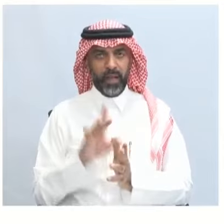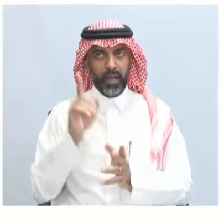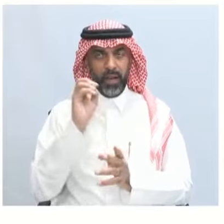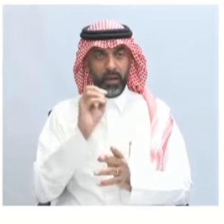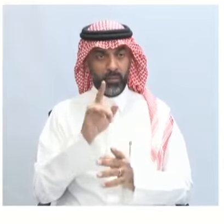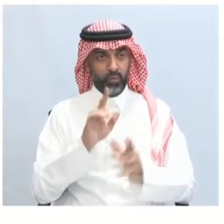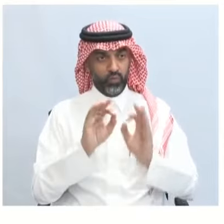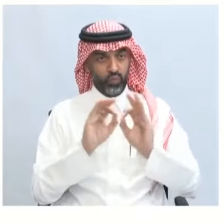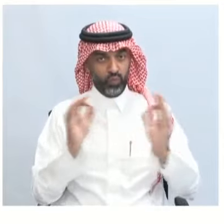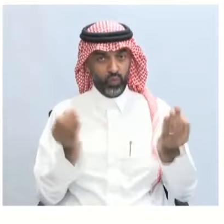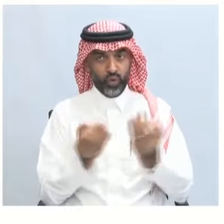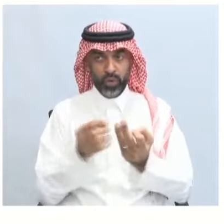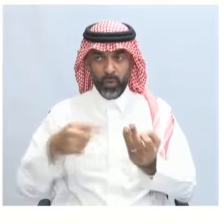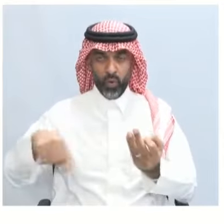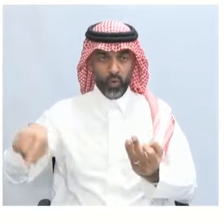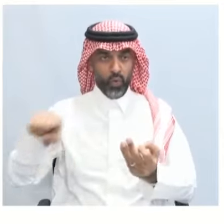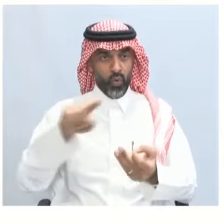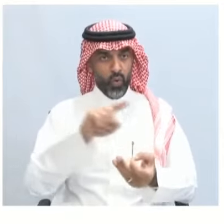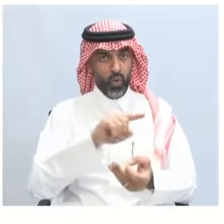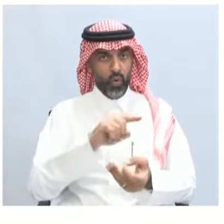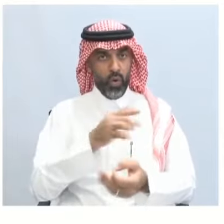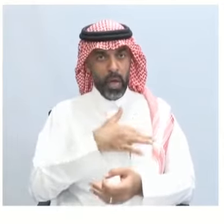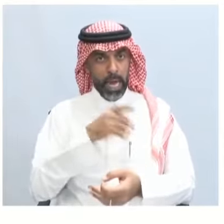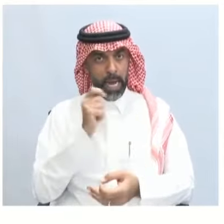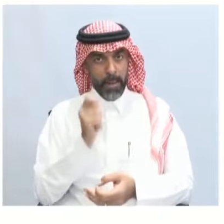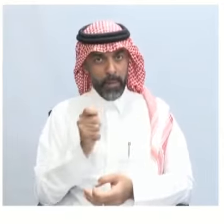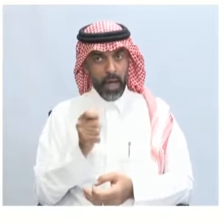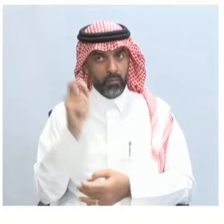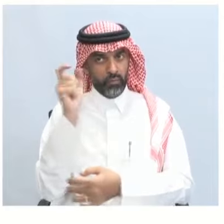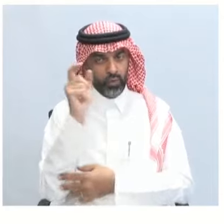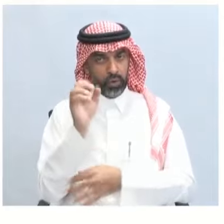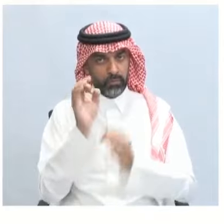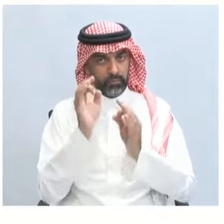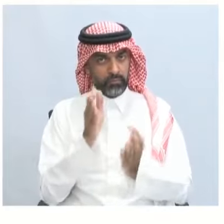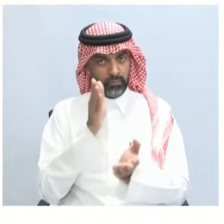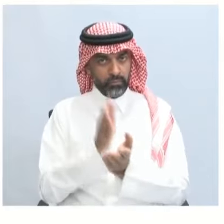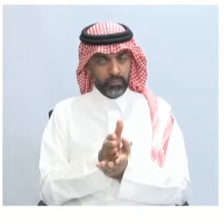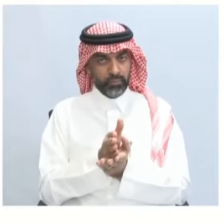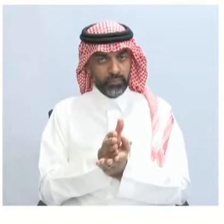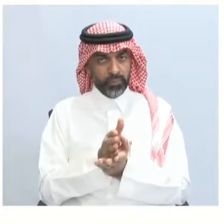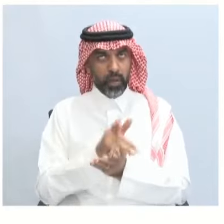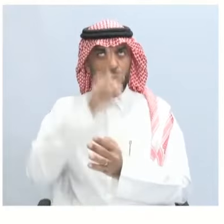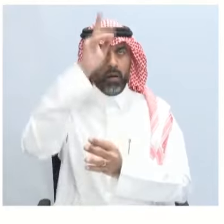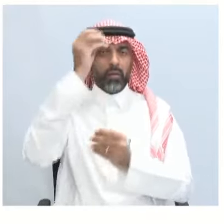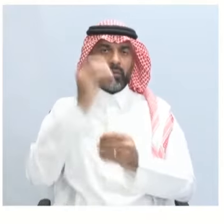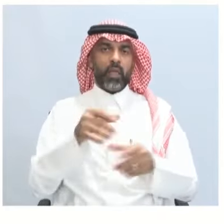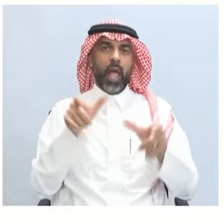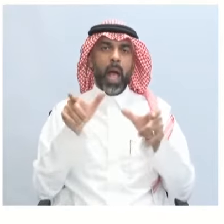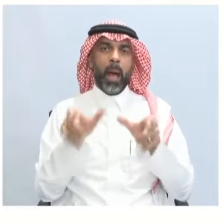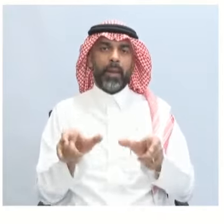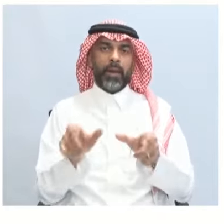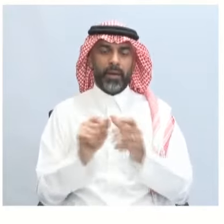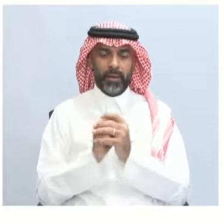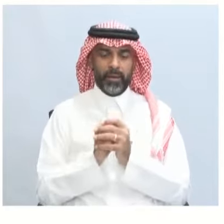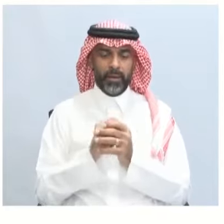وعلا في من يحقق هذا الايمان الذين امنوا ولم يلبسوا ايمانهم ولم يلبسوا ايمانهم بظلم اولئك